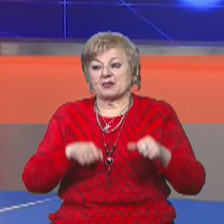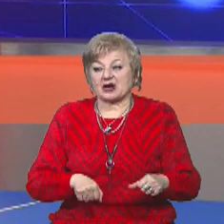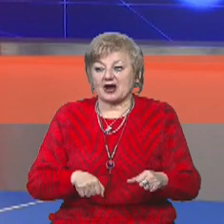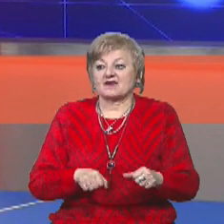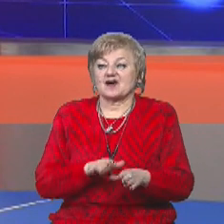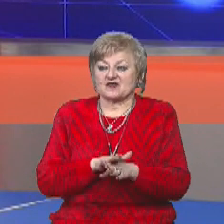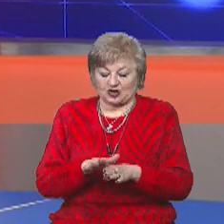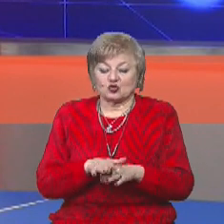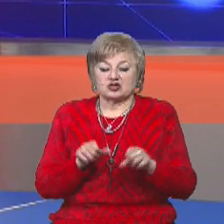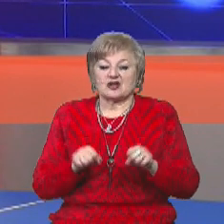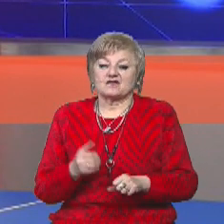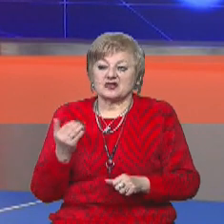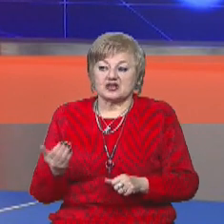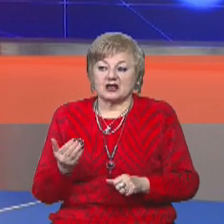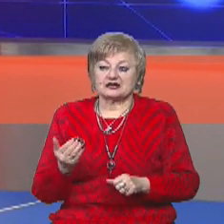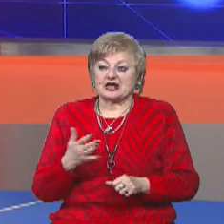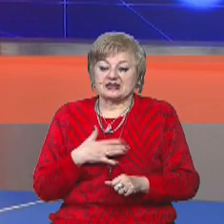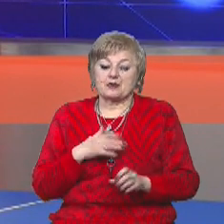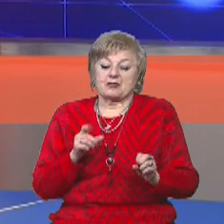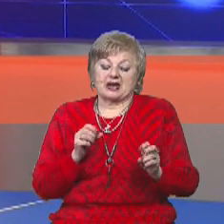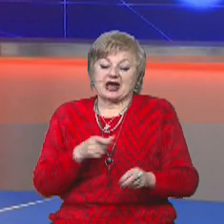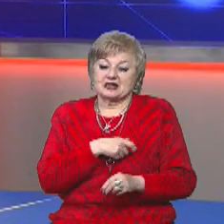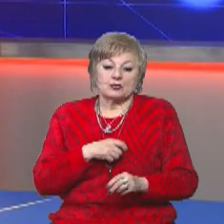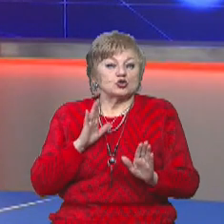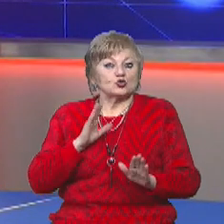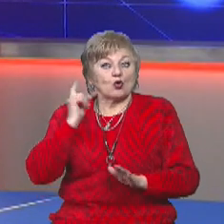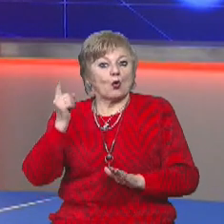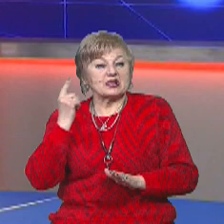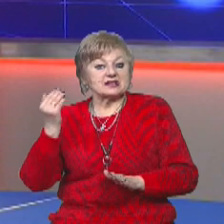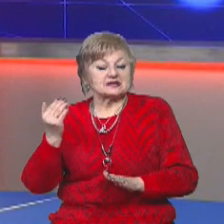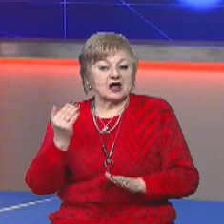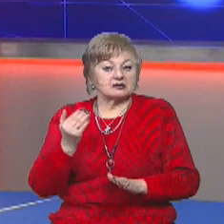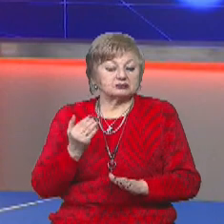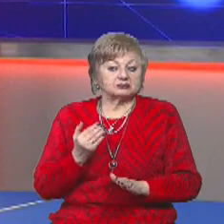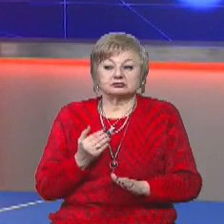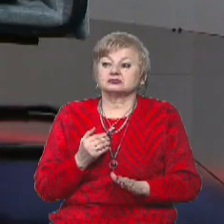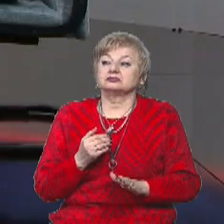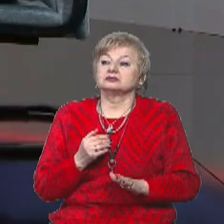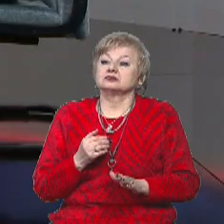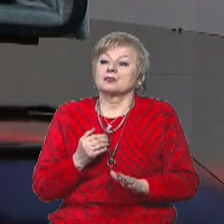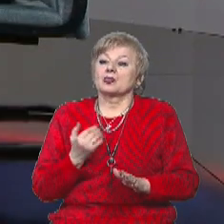увазі виконавча влада, да? не ми як депутати. Не тільки обласна адміністрація, як раніше казала, що суб'єкт тільки